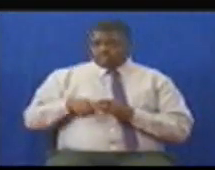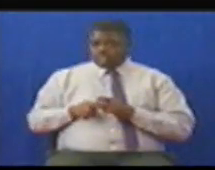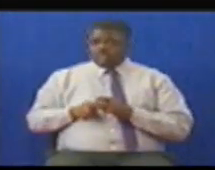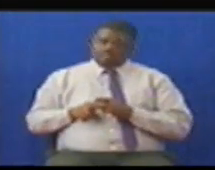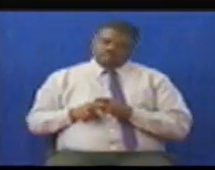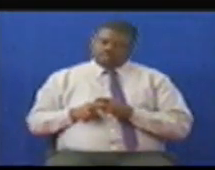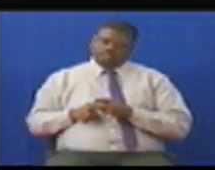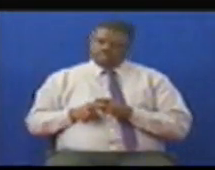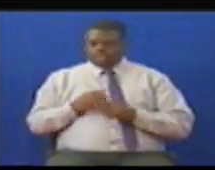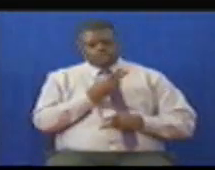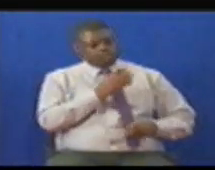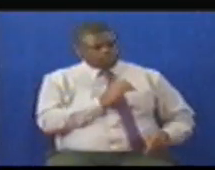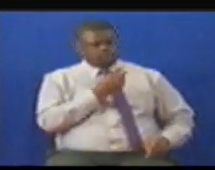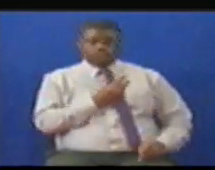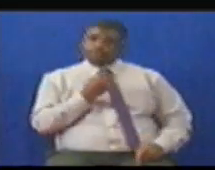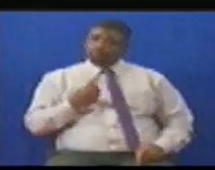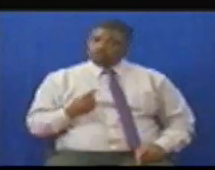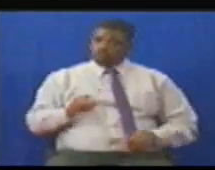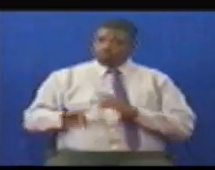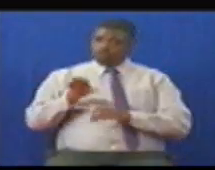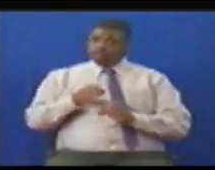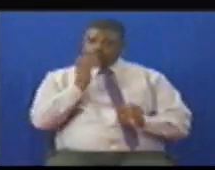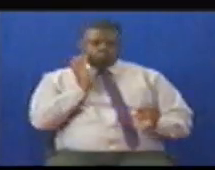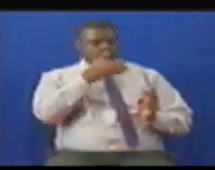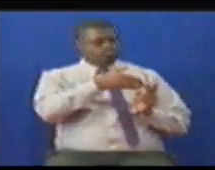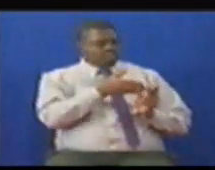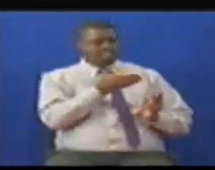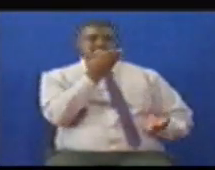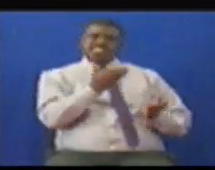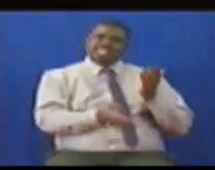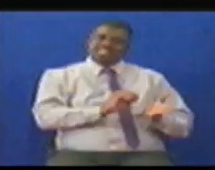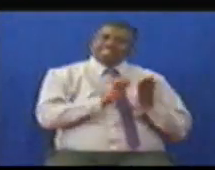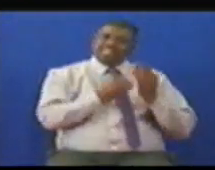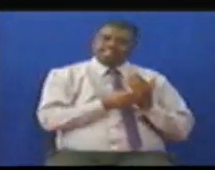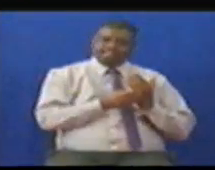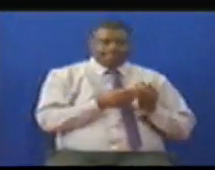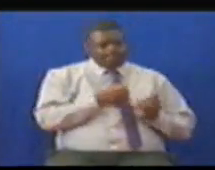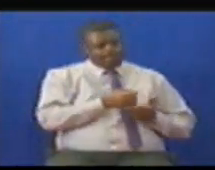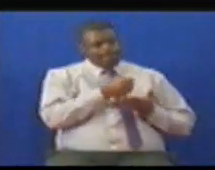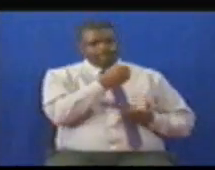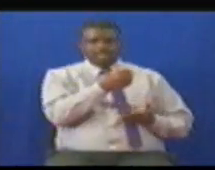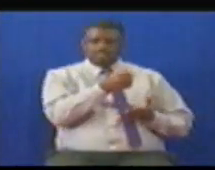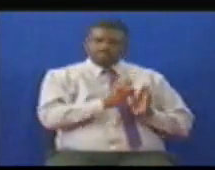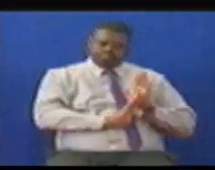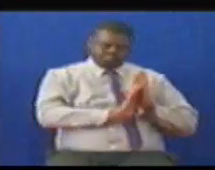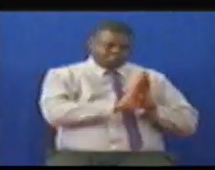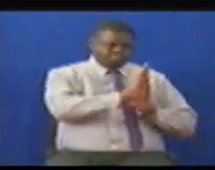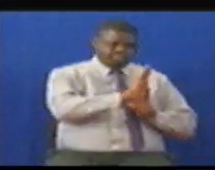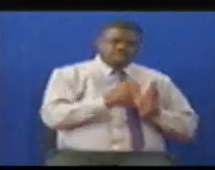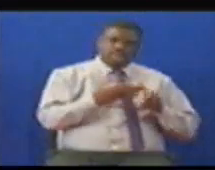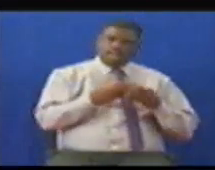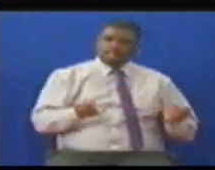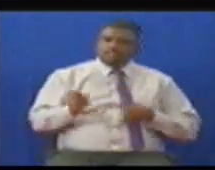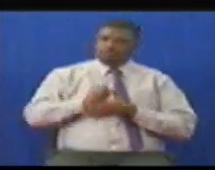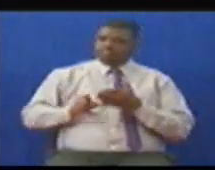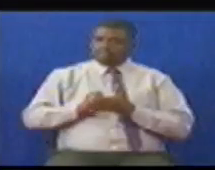fedha 2021. Uchambuzi umelenga kubaini ni kwa kiasi gani ongezeko la bajeti ya taifa linaathiri mwenendo wa bajeti ya ofisi ya